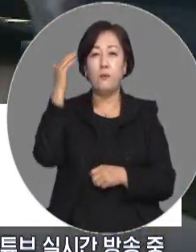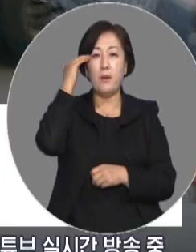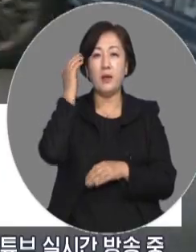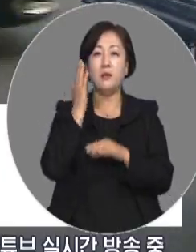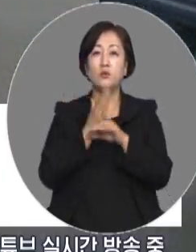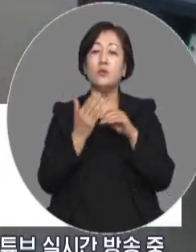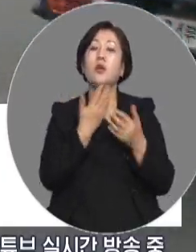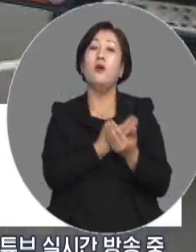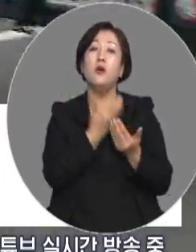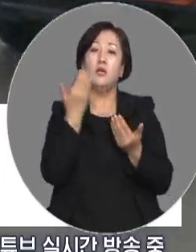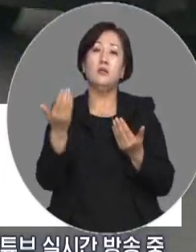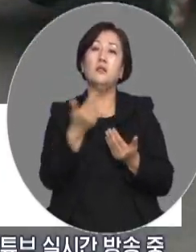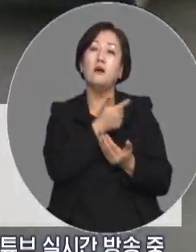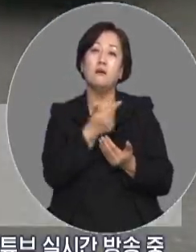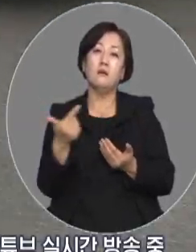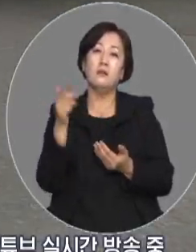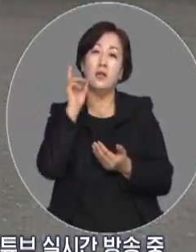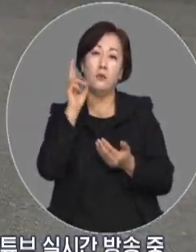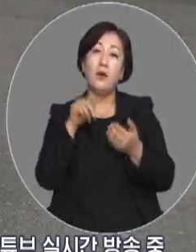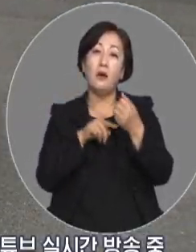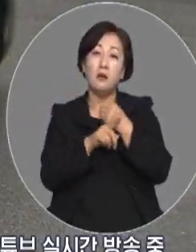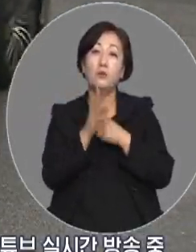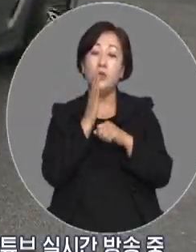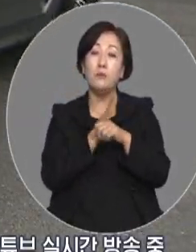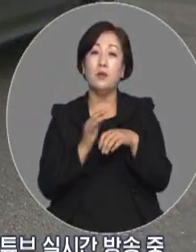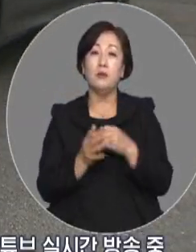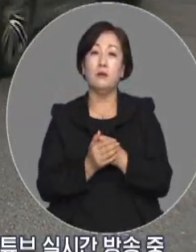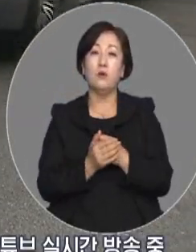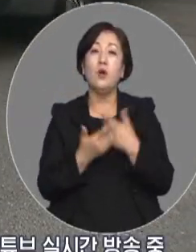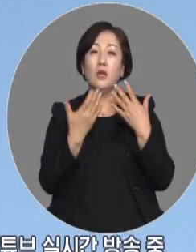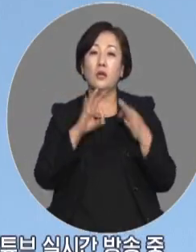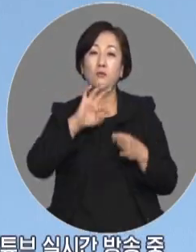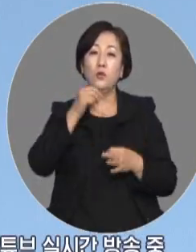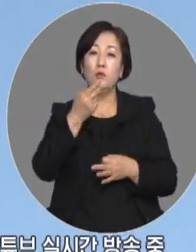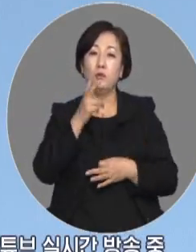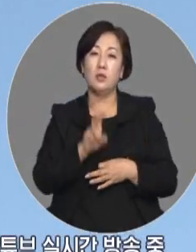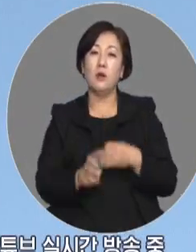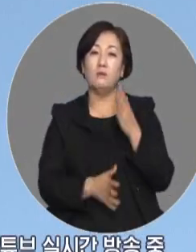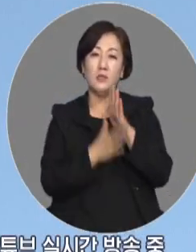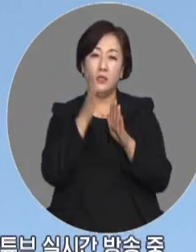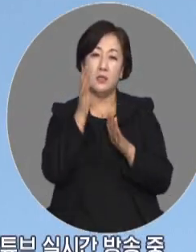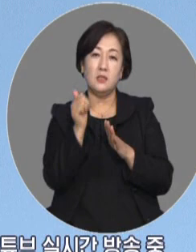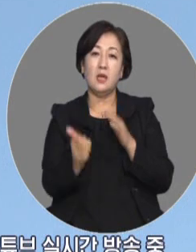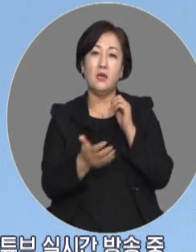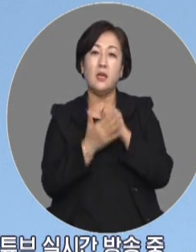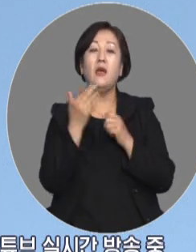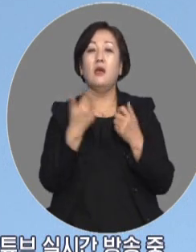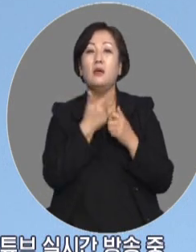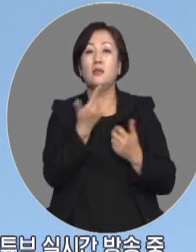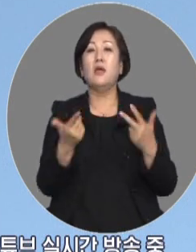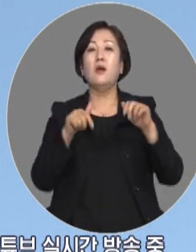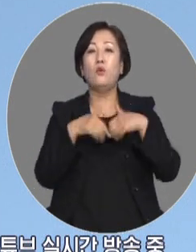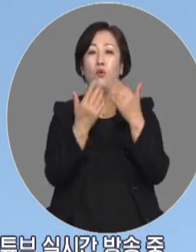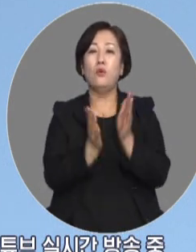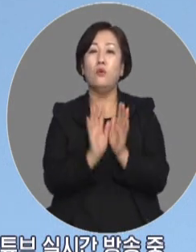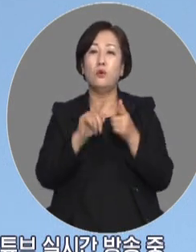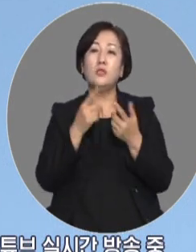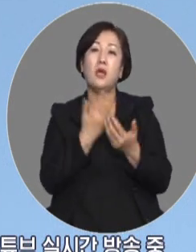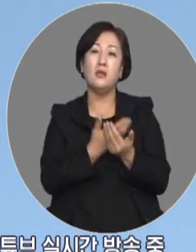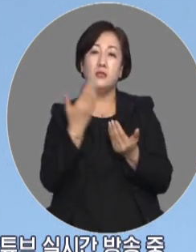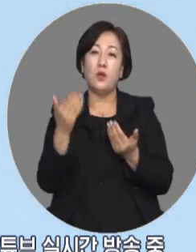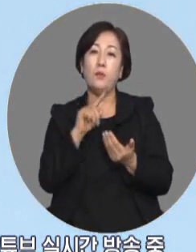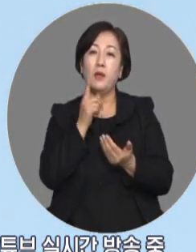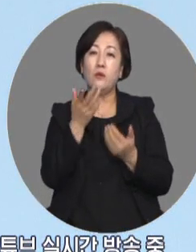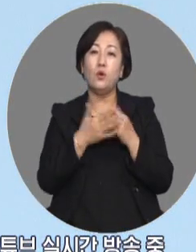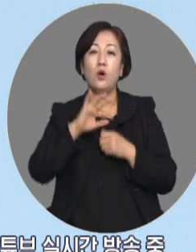수 있다며 이전의 무게를 뒀습니다. 앞서 김두겸 시장이 공업탑의 울산대공원 이전을 언급하고